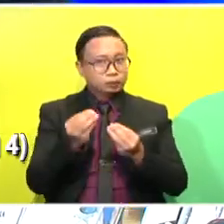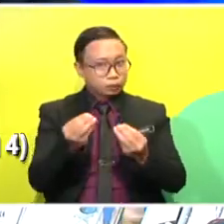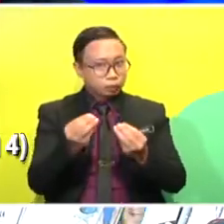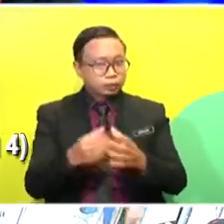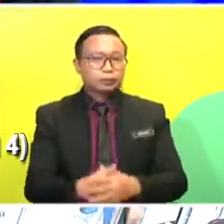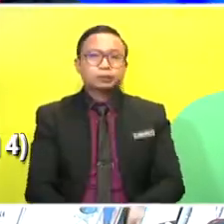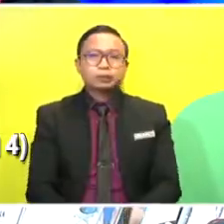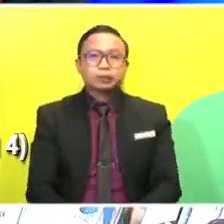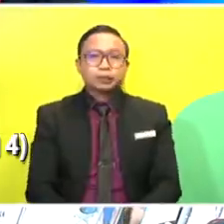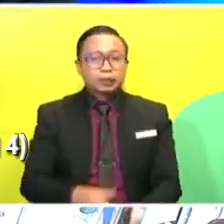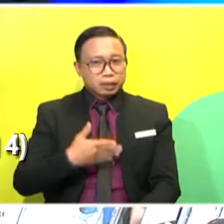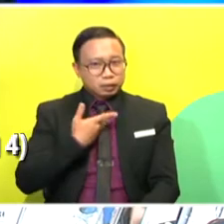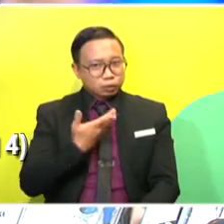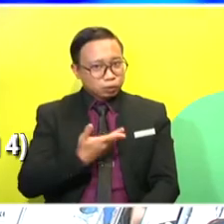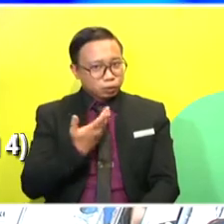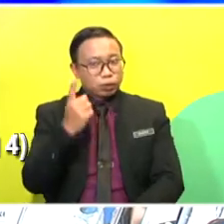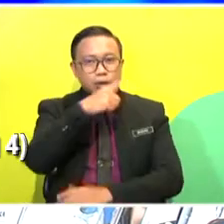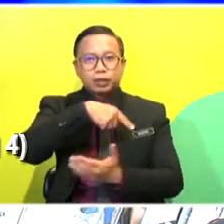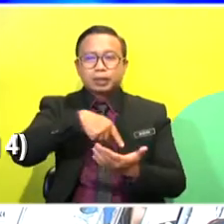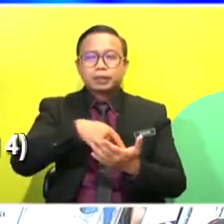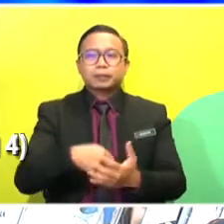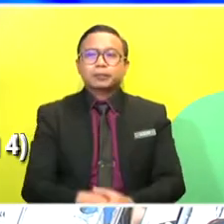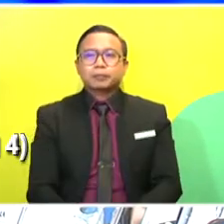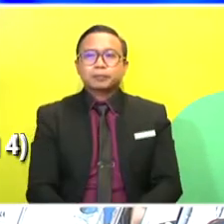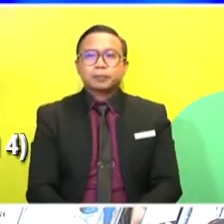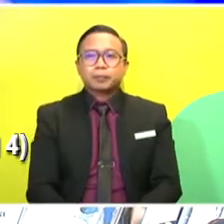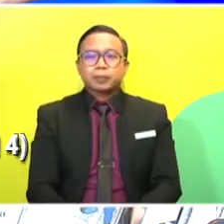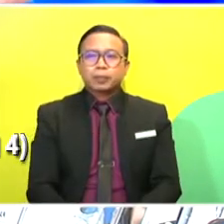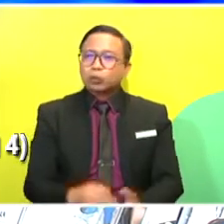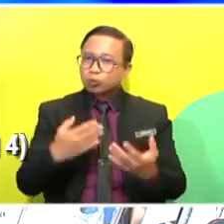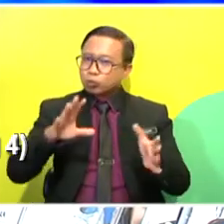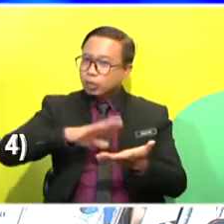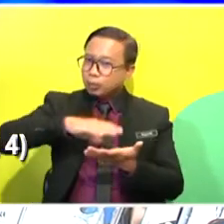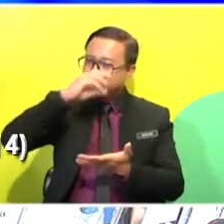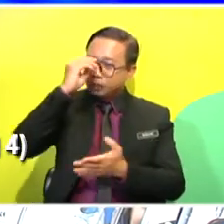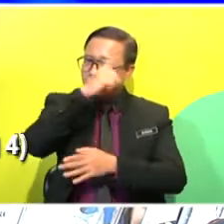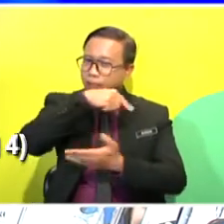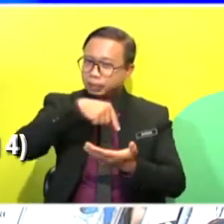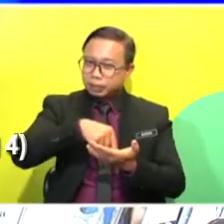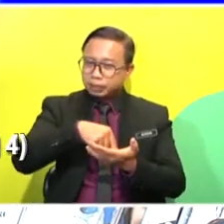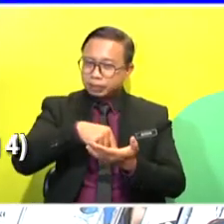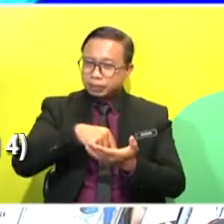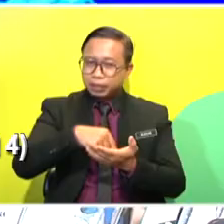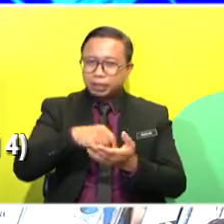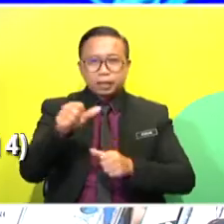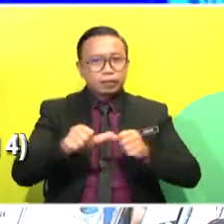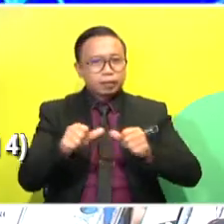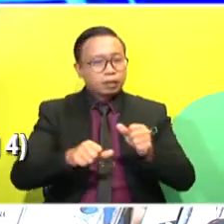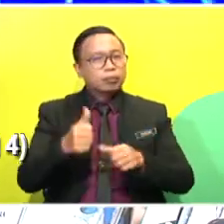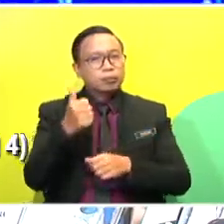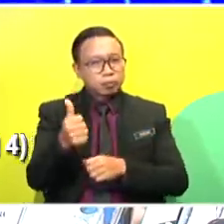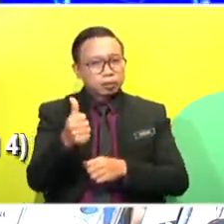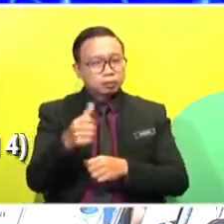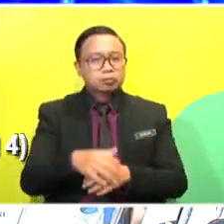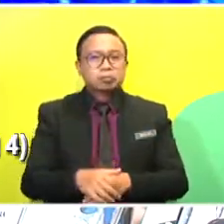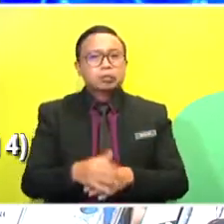Wah, seronoknya. Cikgu, sebenarnya kan walaupun dah banyak kita belajar, seronok betul aktiviti hari ini, kita telah sampai di